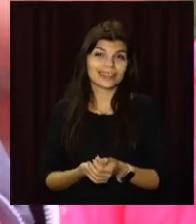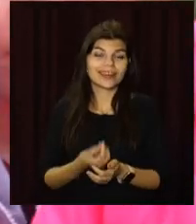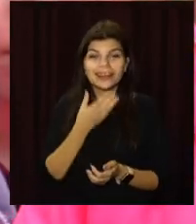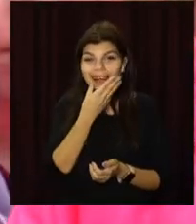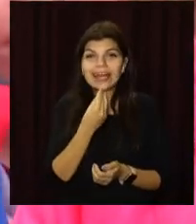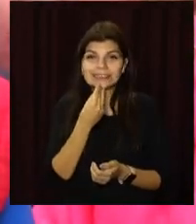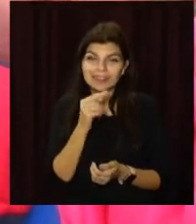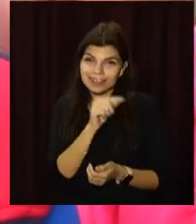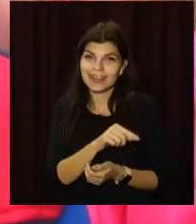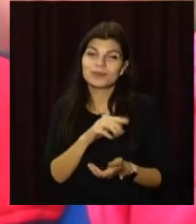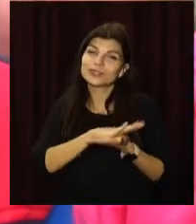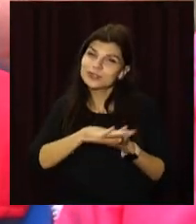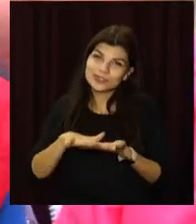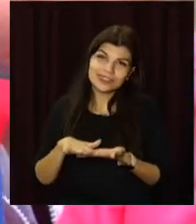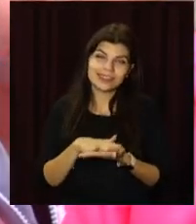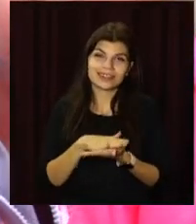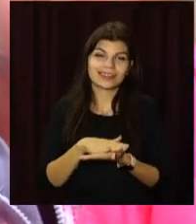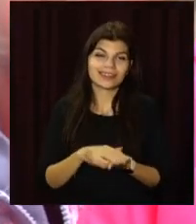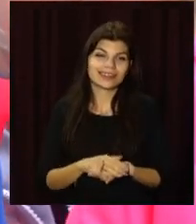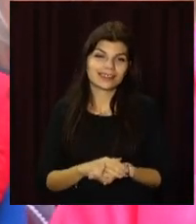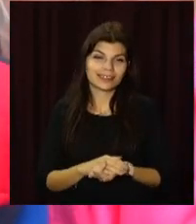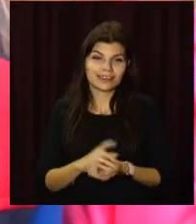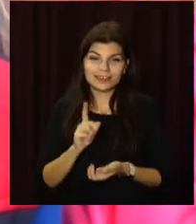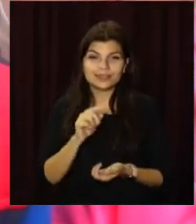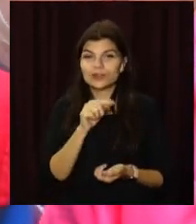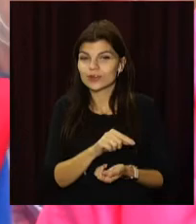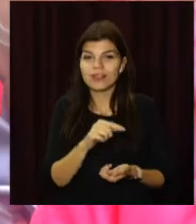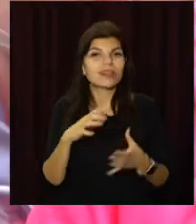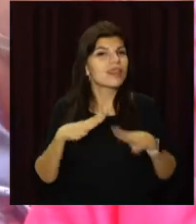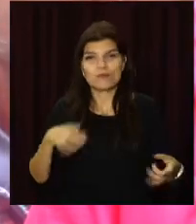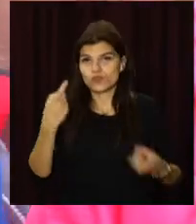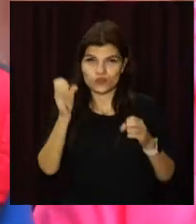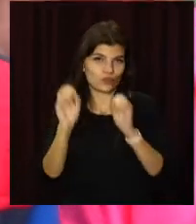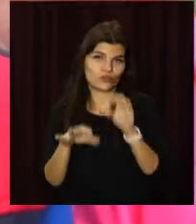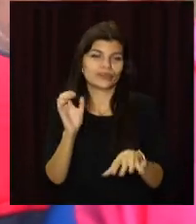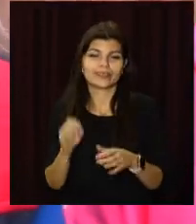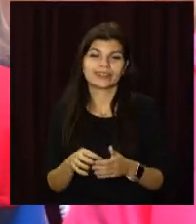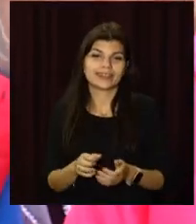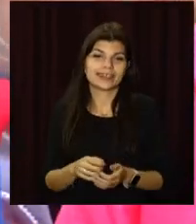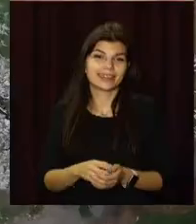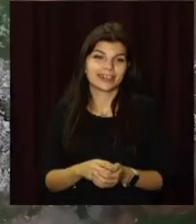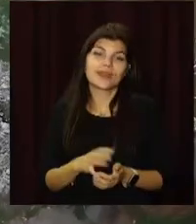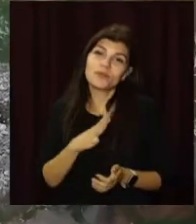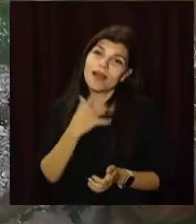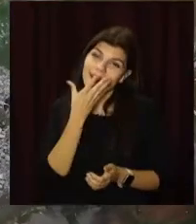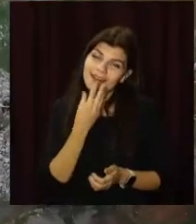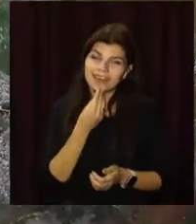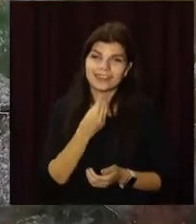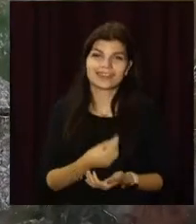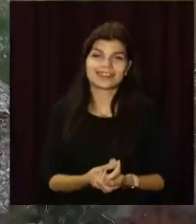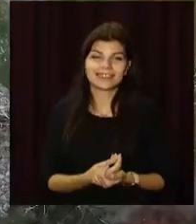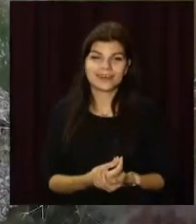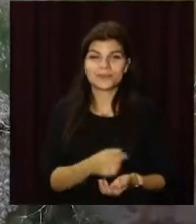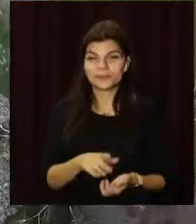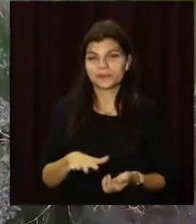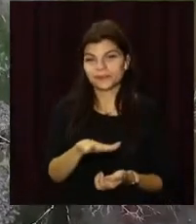Красиво там було, чисто, гарно, що ніхто не мусорив, і було гарно. Амбітний